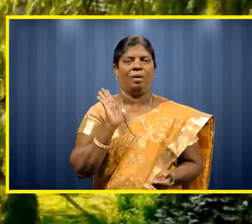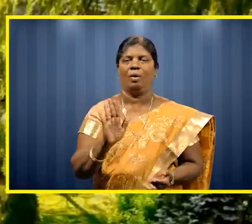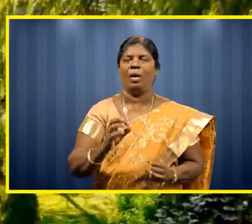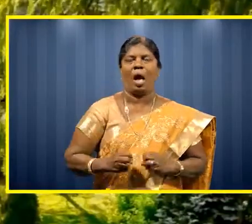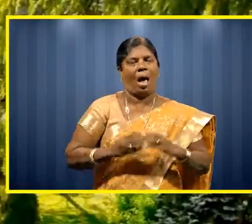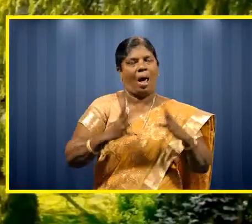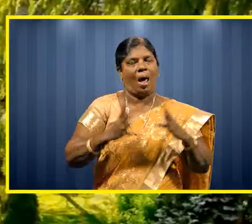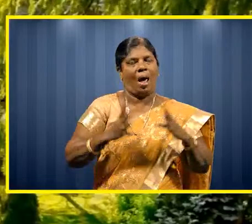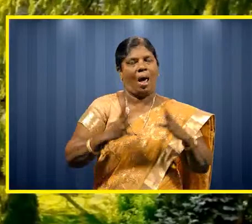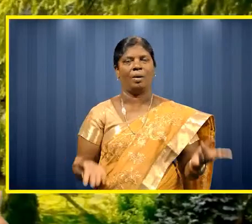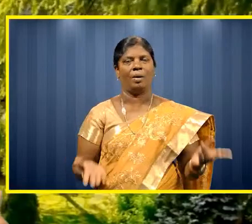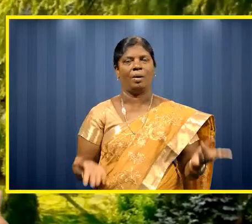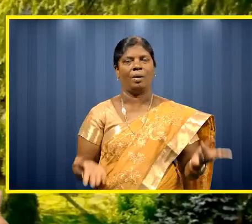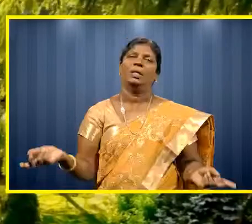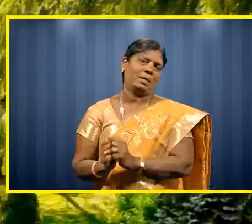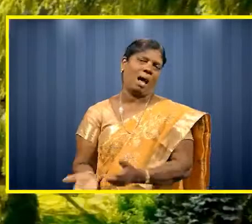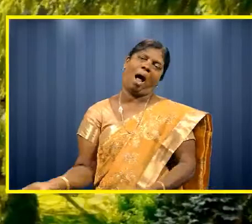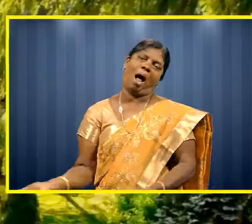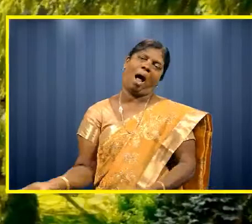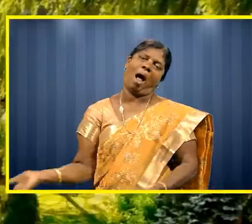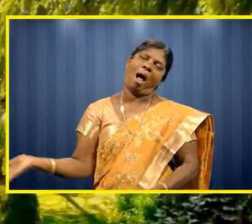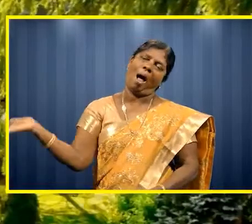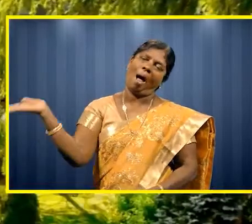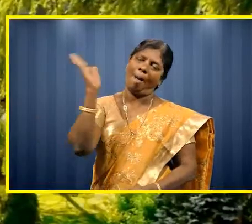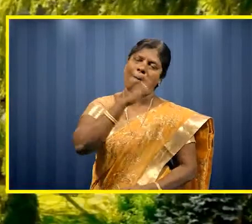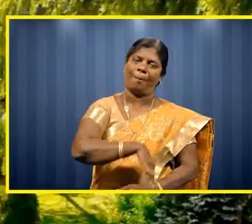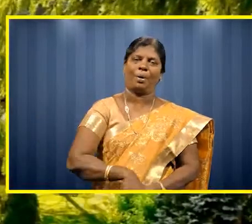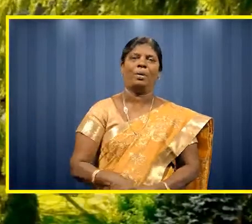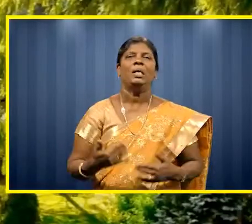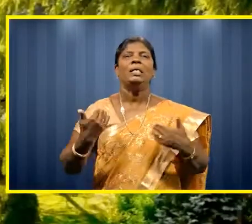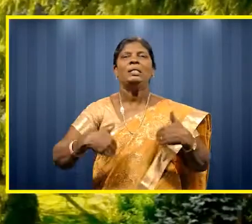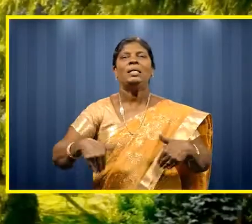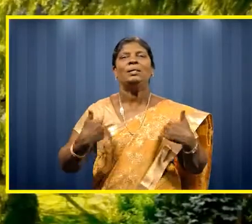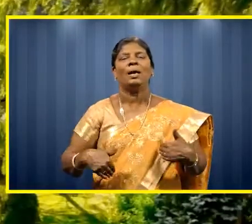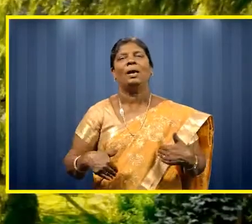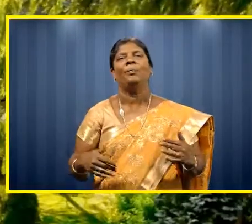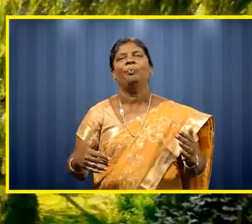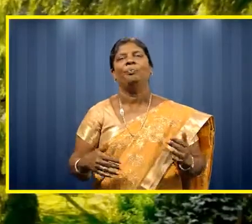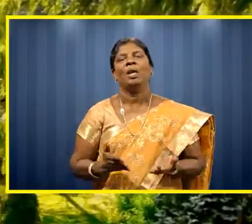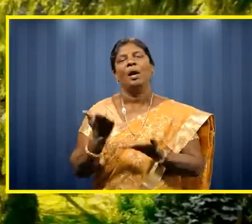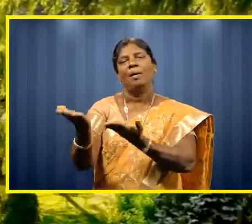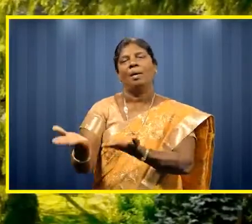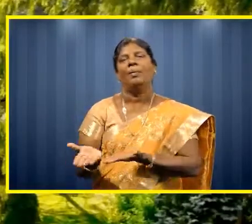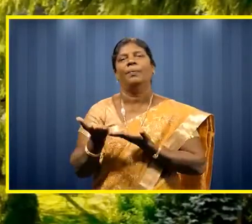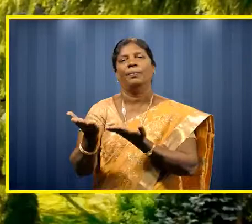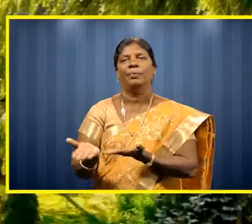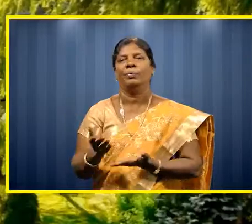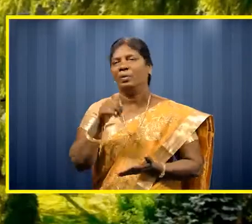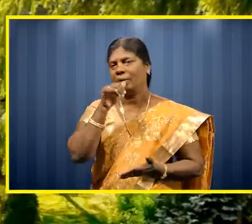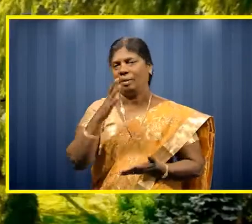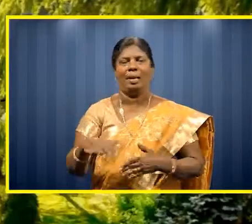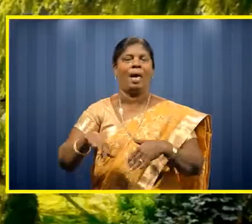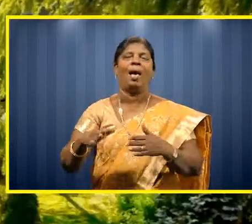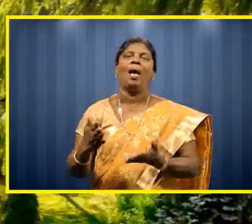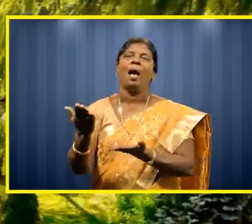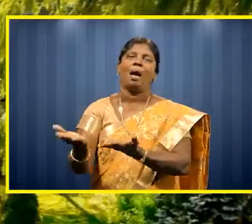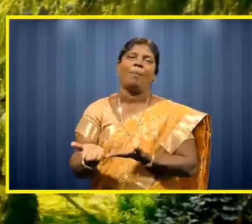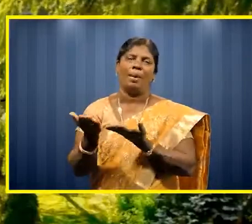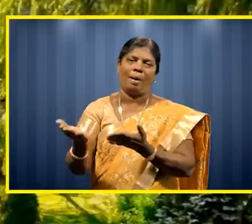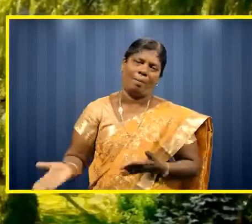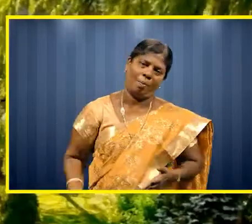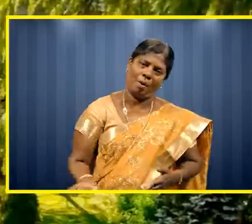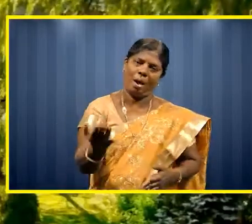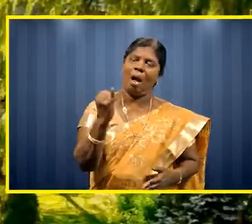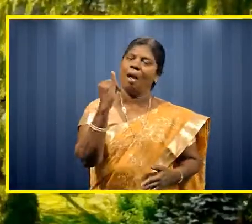5 அப்பம் 2 மீன்களை கொண்டு அற்புதம் செய்து முடித்த பிறகு சீஷர்கள் ஒரு பெரிய ஏரியிலே பிரயாணமாகி